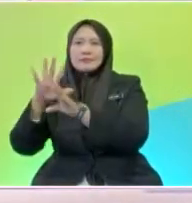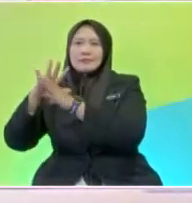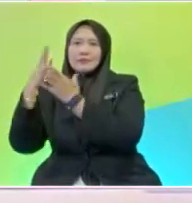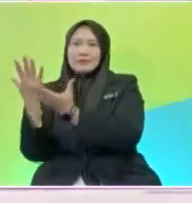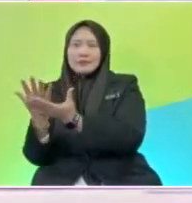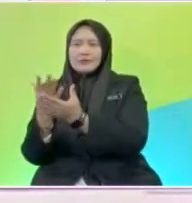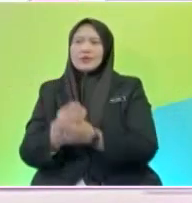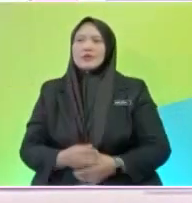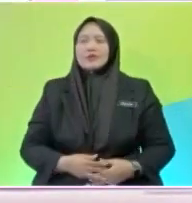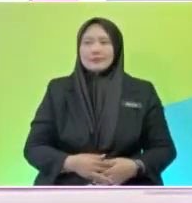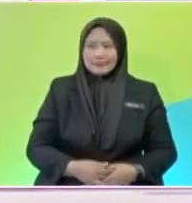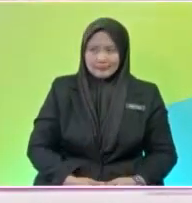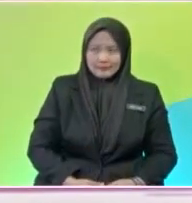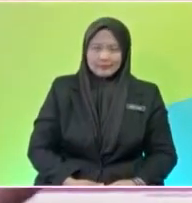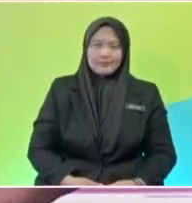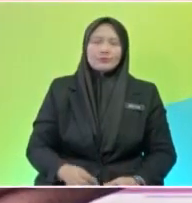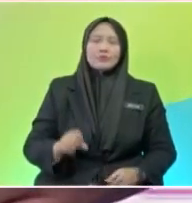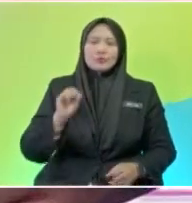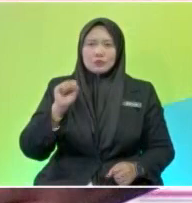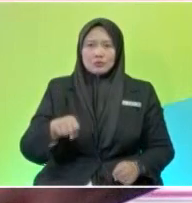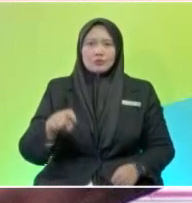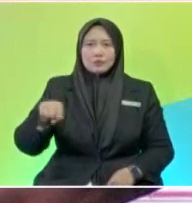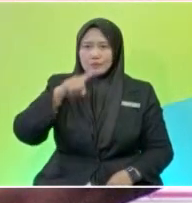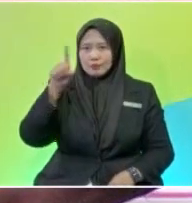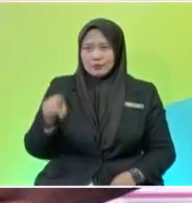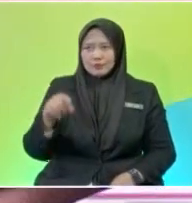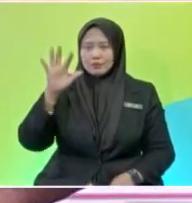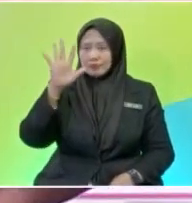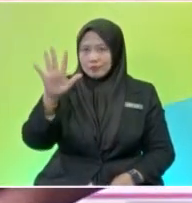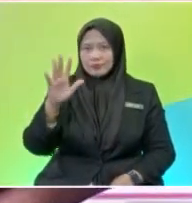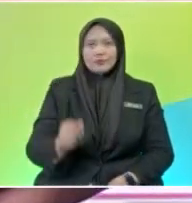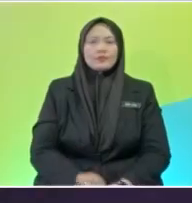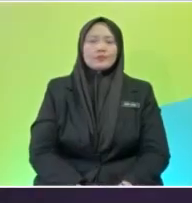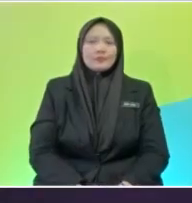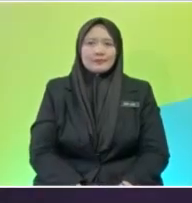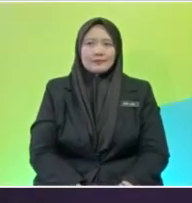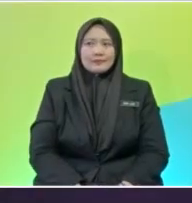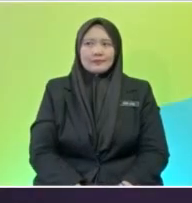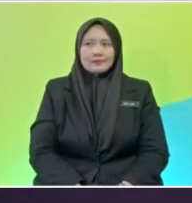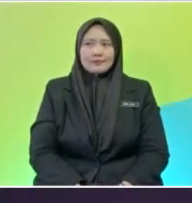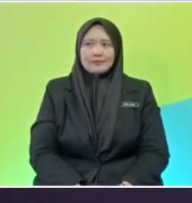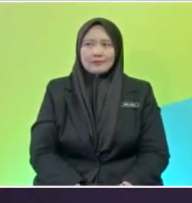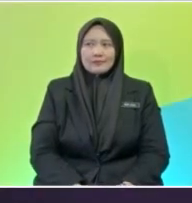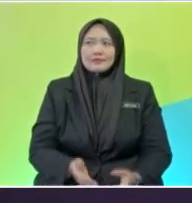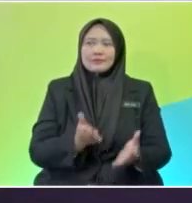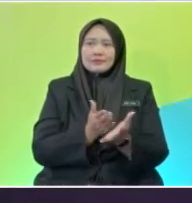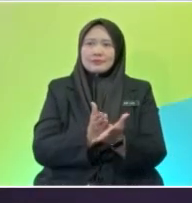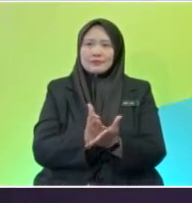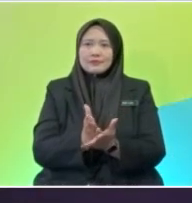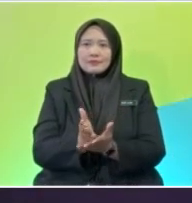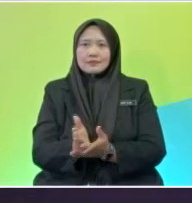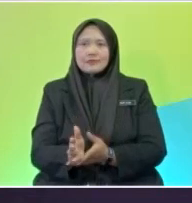Jadi ada 5 yang kita dapat bulat-bulat tuh itulah jawabannya 5 soal yang berikutnya Oke